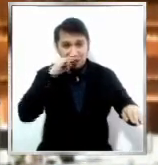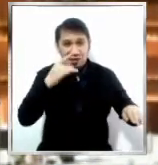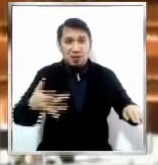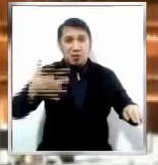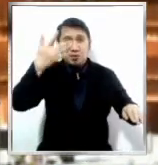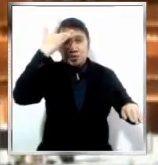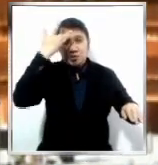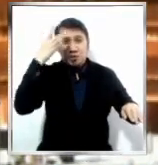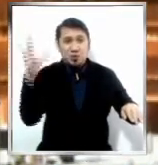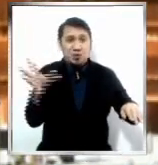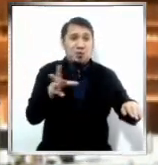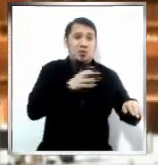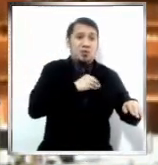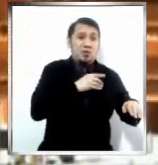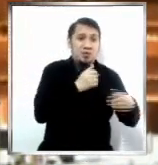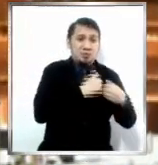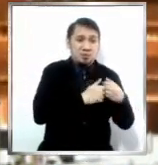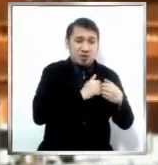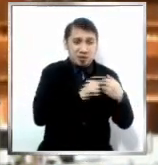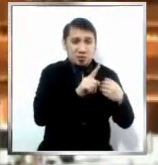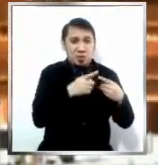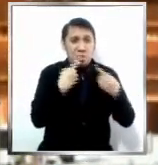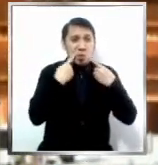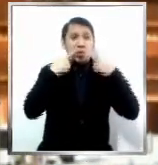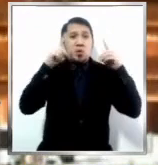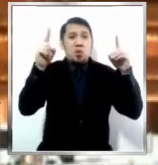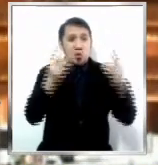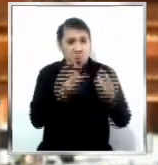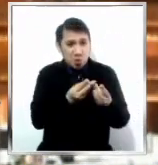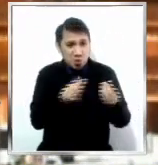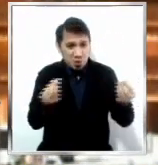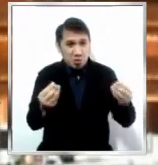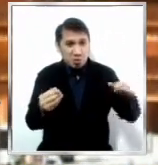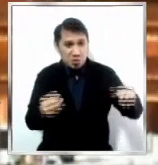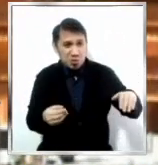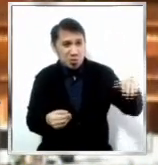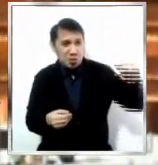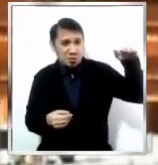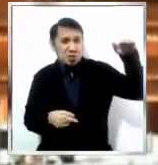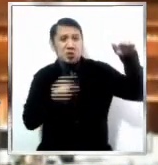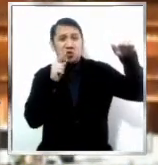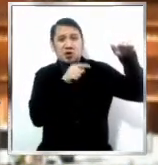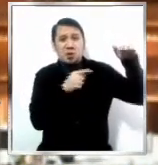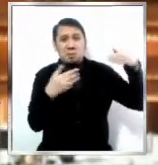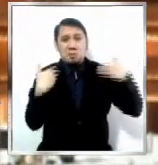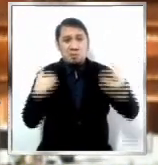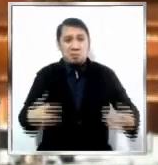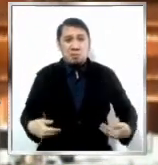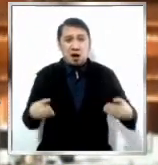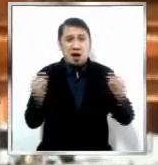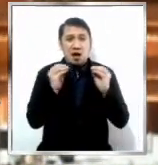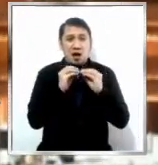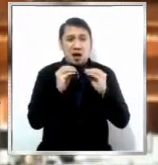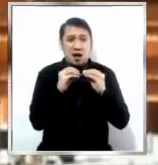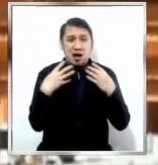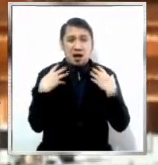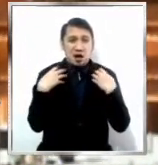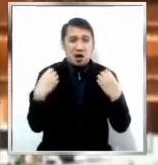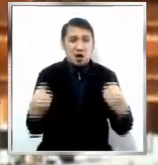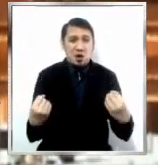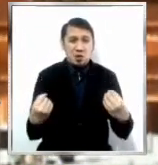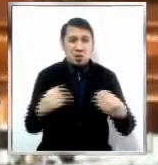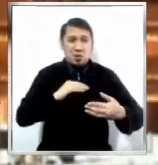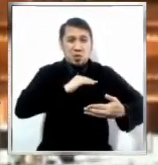5, 6, 7, 8. Pag lumusot yan, pag malaki na yan, matatag yan. Hindi na tinatablan.